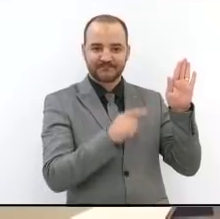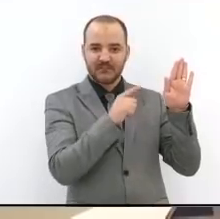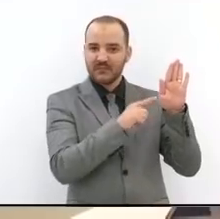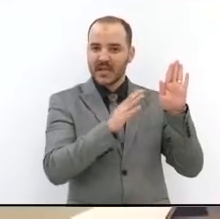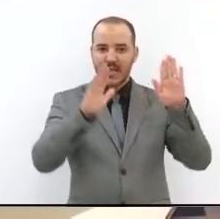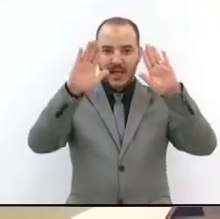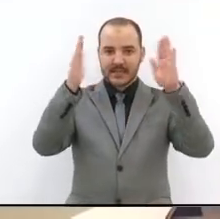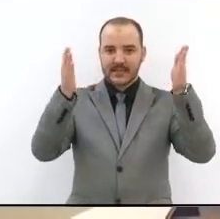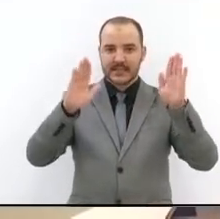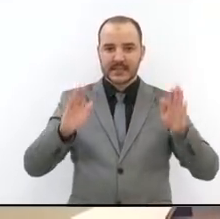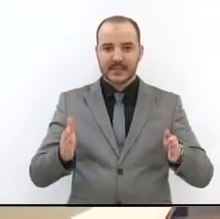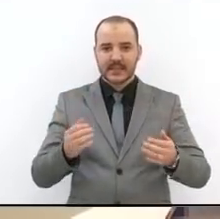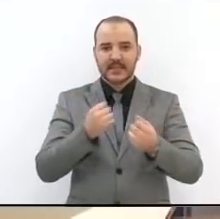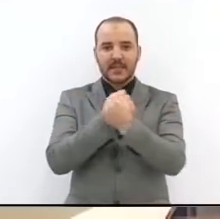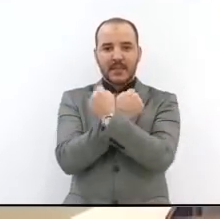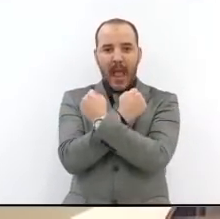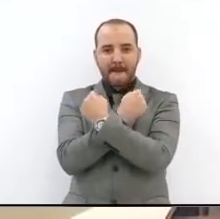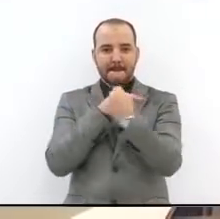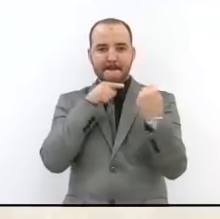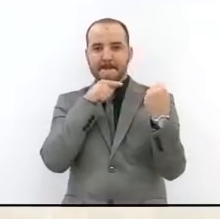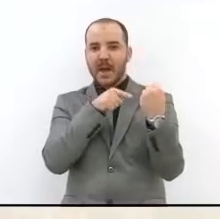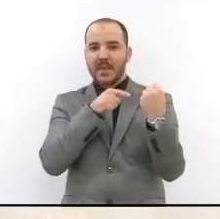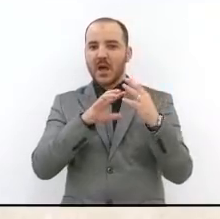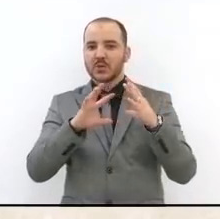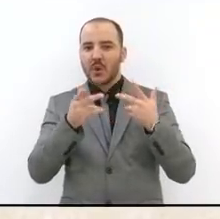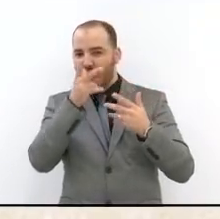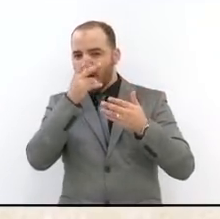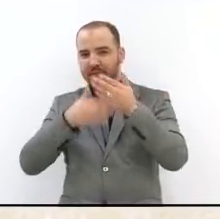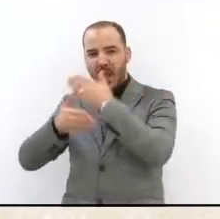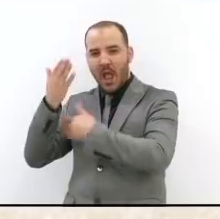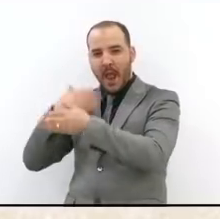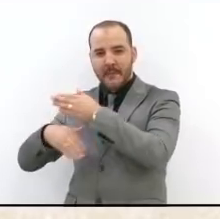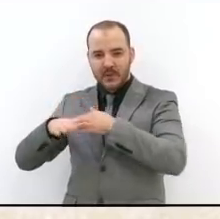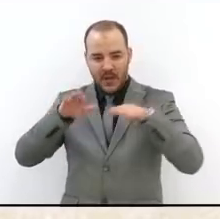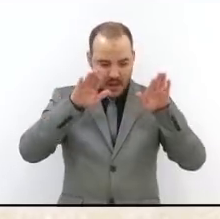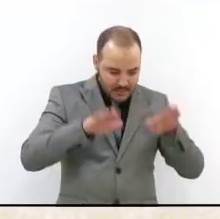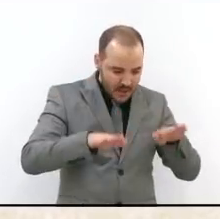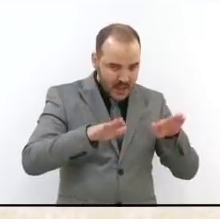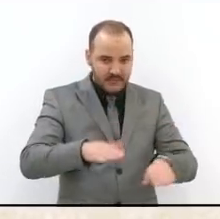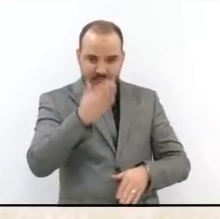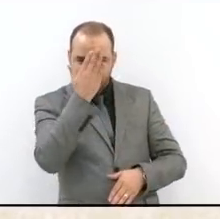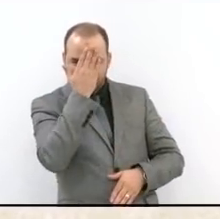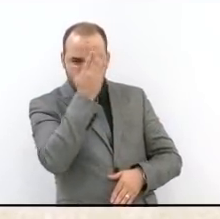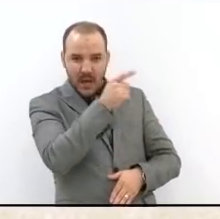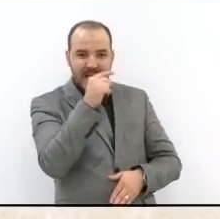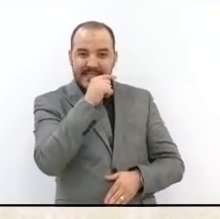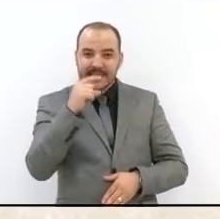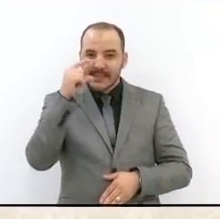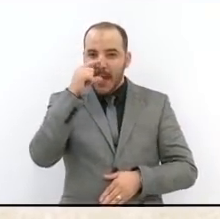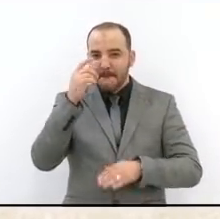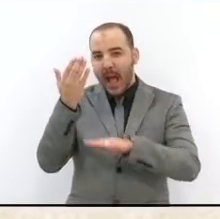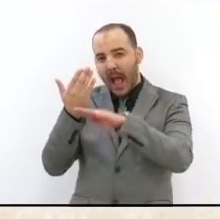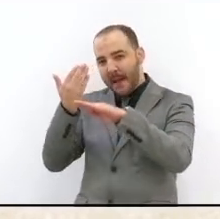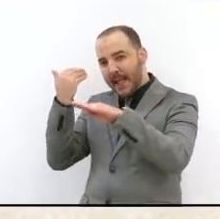أصناماً، وهي ما كانوا يعبدونها في الجاهلية قبل الإسلام.